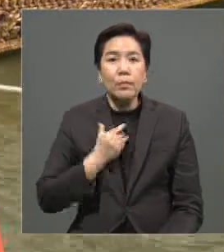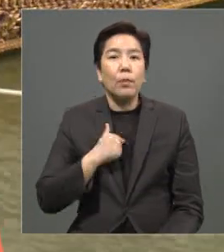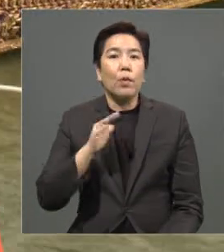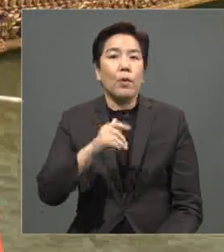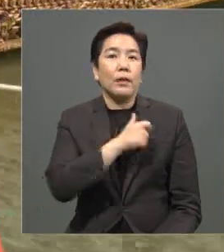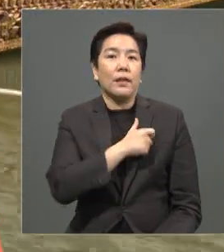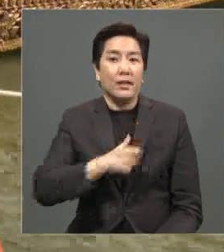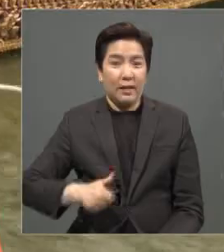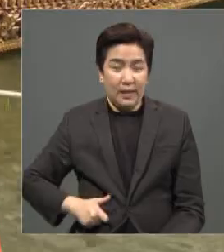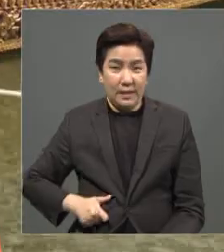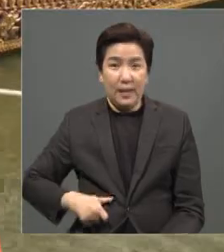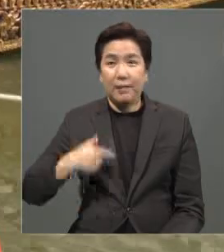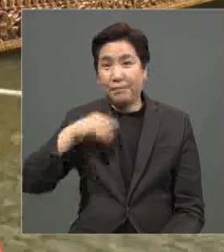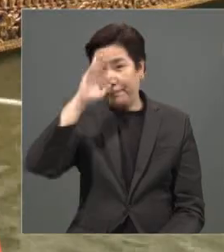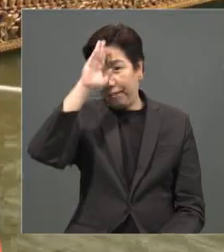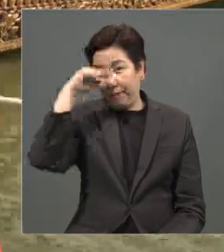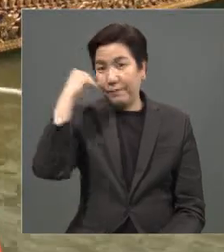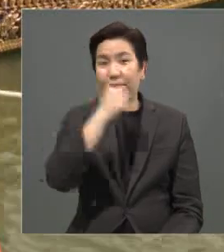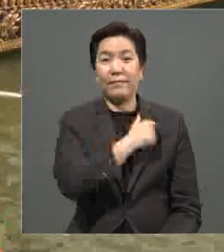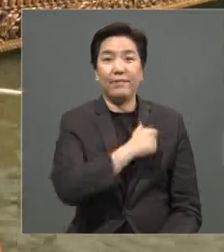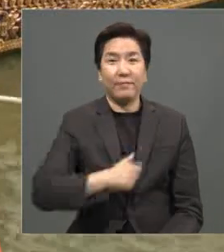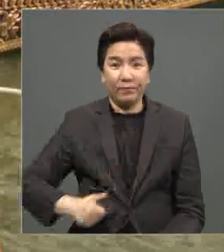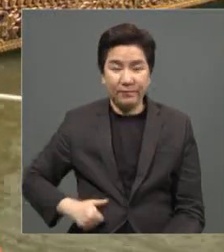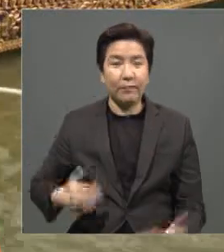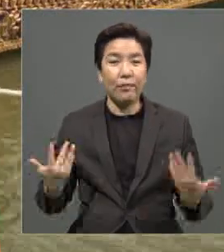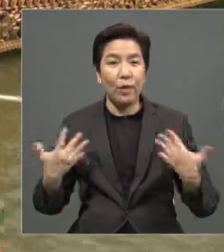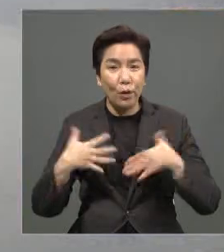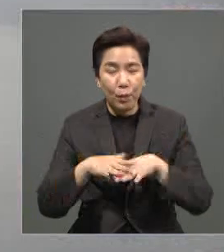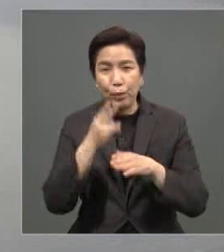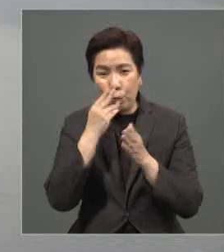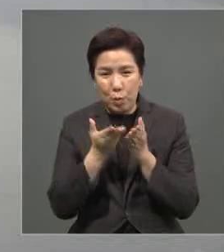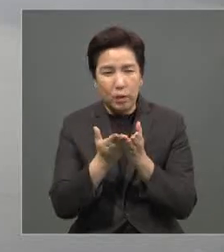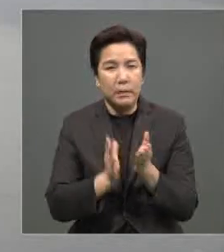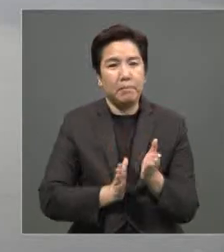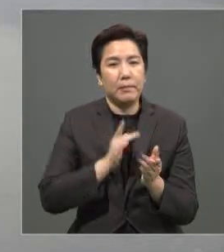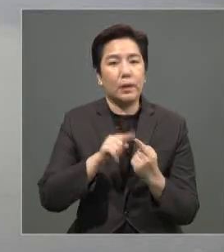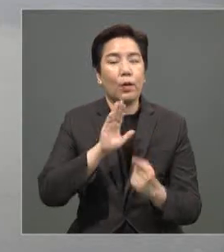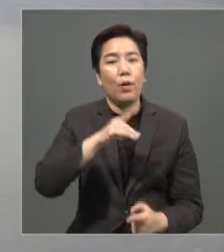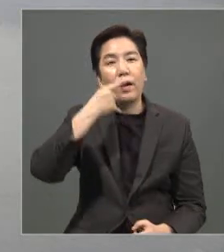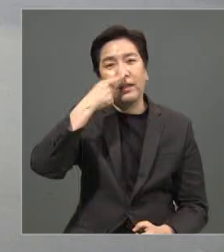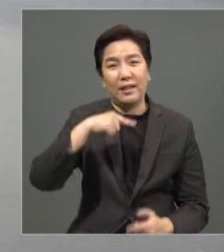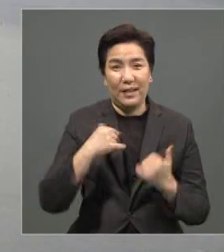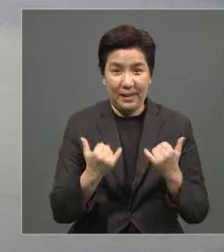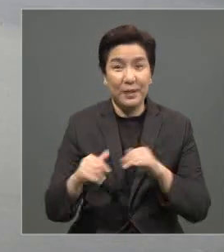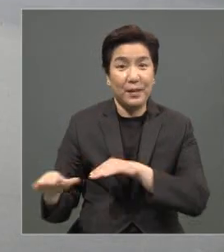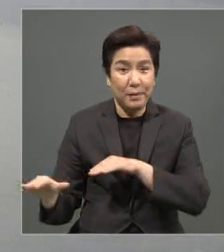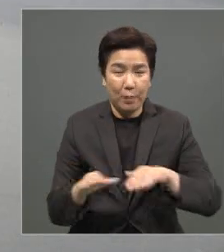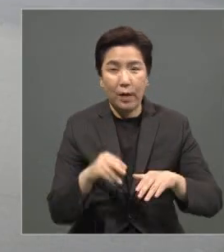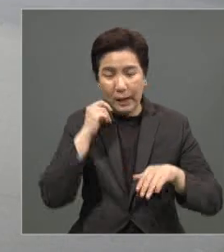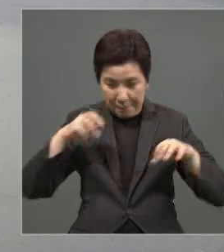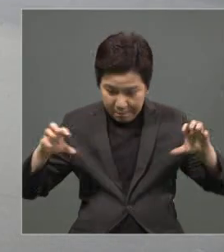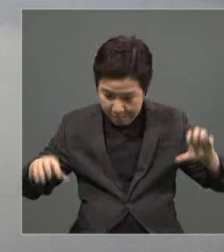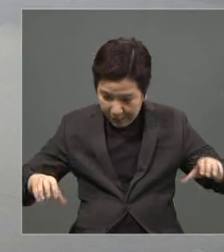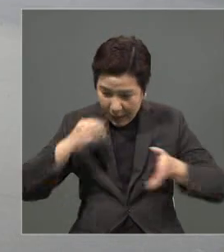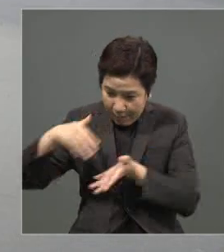หัวและสมเด็จพระนางเจ้าพระบรมราชินีพร้อมกับร่วมชมขบวนเรืออันทรงคุณค่าของไทยนี้ด้วยกันนะคะริมสองฝั่ง